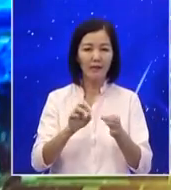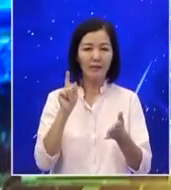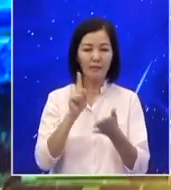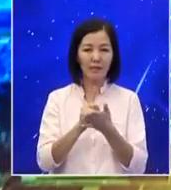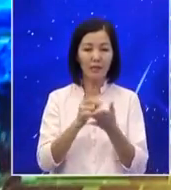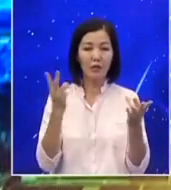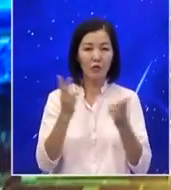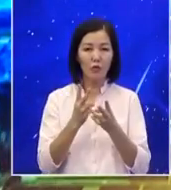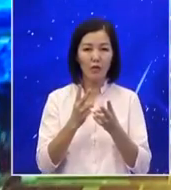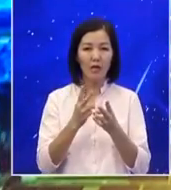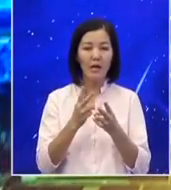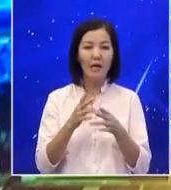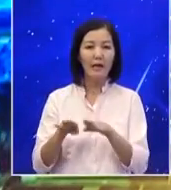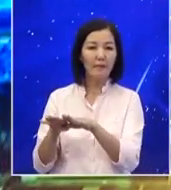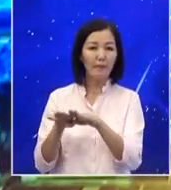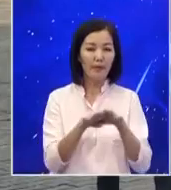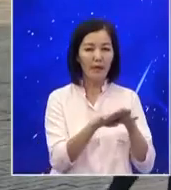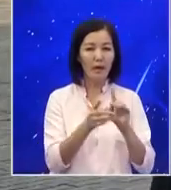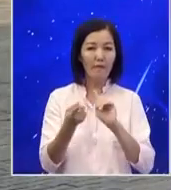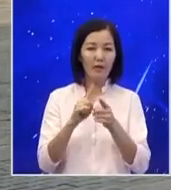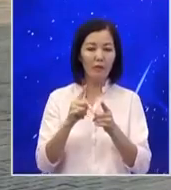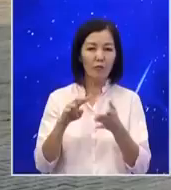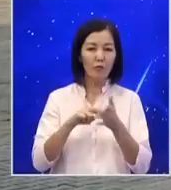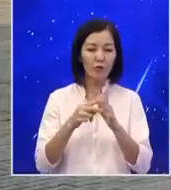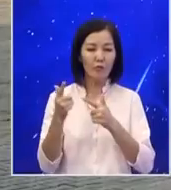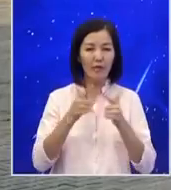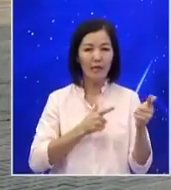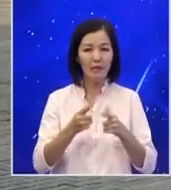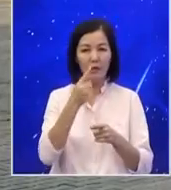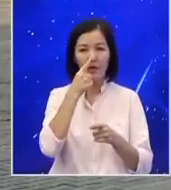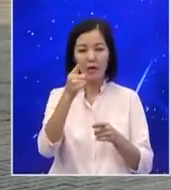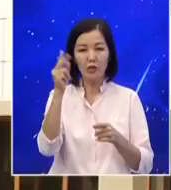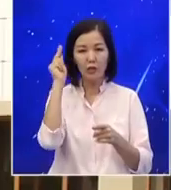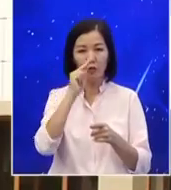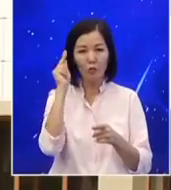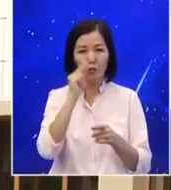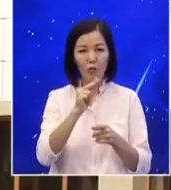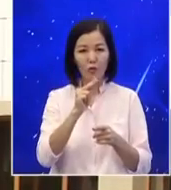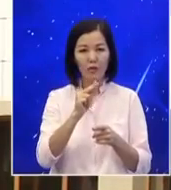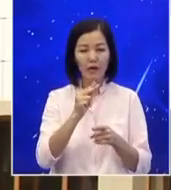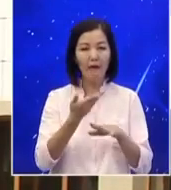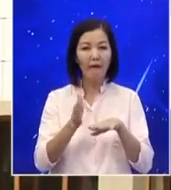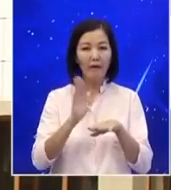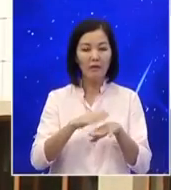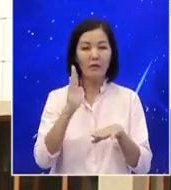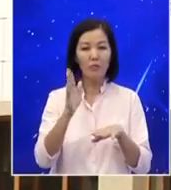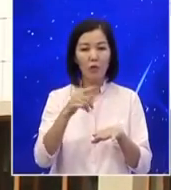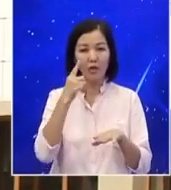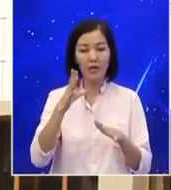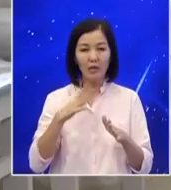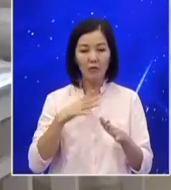бірыңғай платформа әзірлеу. Қасым Жомарт Тоқаев карантин кезеңіндегі қашықтықтан оқыту үдерісінде біраз қиындықтар болғанын атап